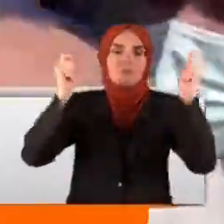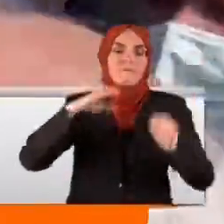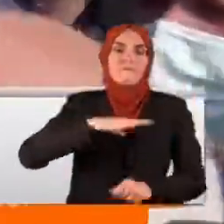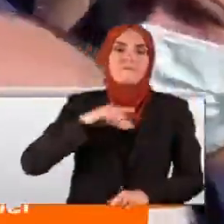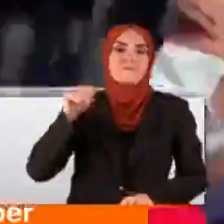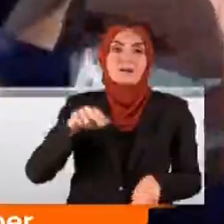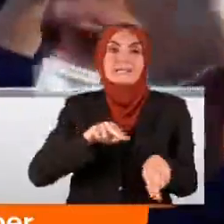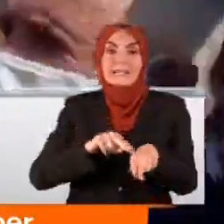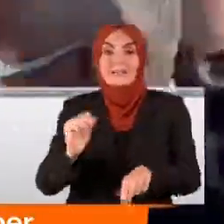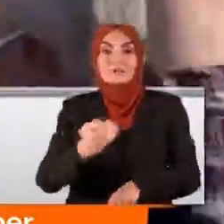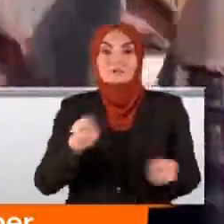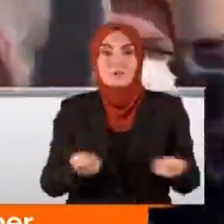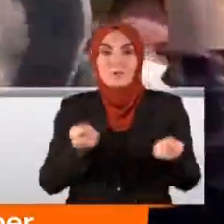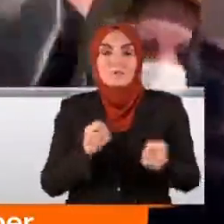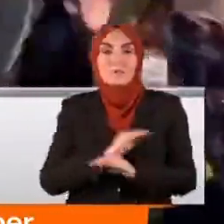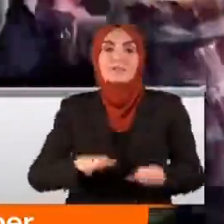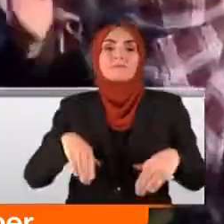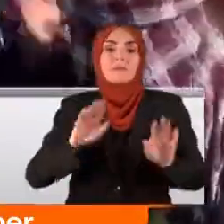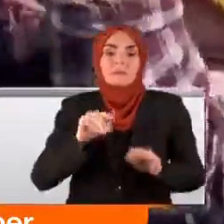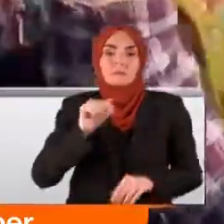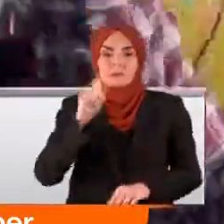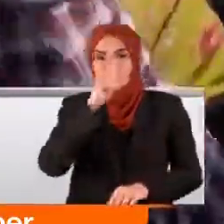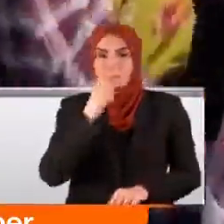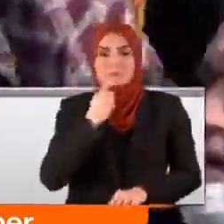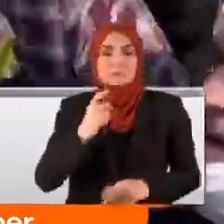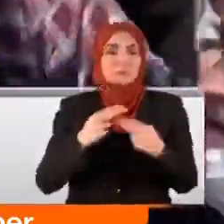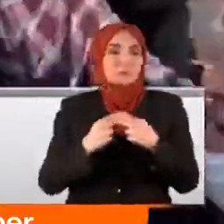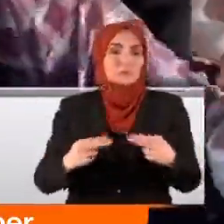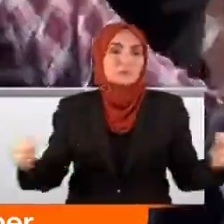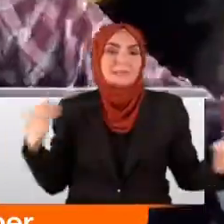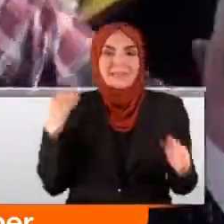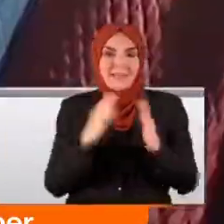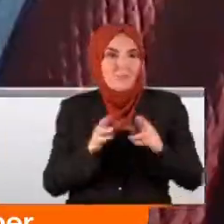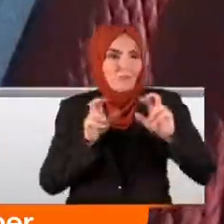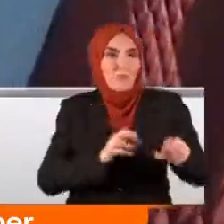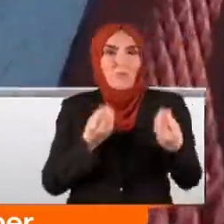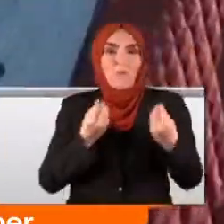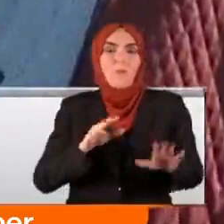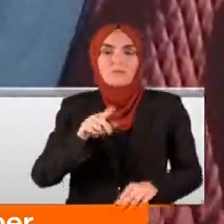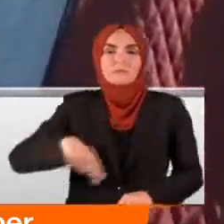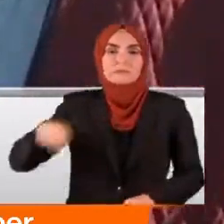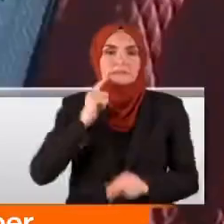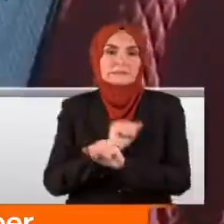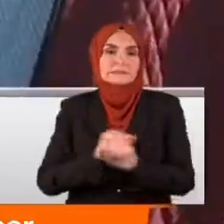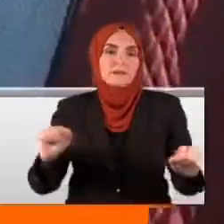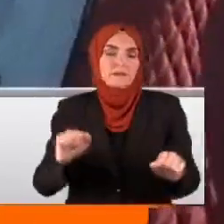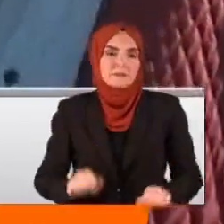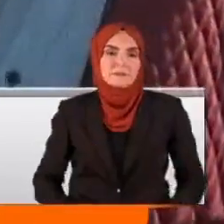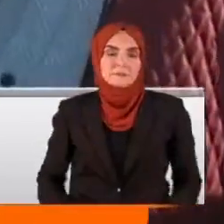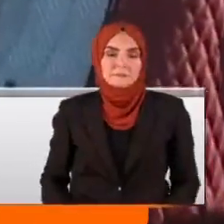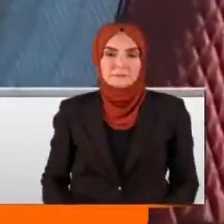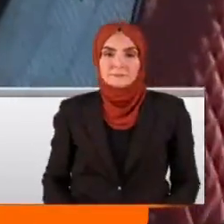için yıllardır yeni evlerine geçemeyen mahalle sakinleri Kılıçdaroğlu'nu protesto etti. Buraya gerek var mıydı?